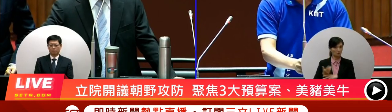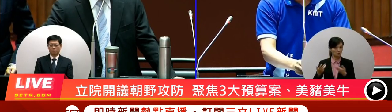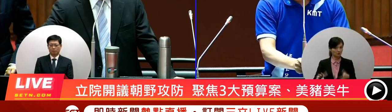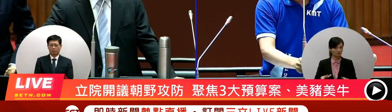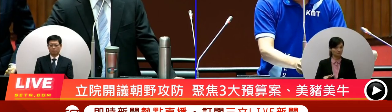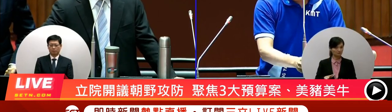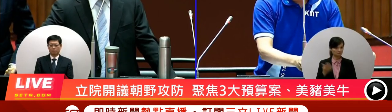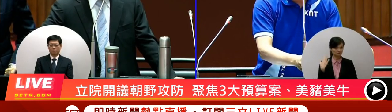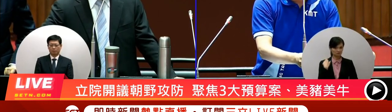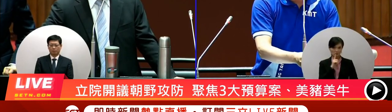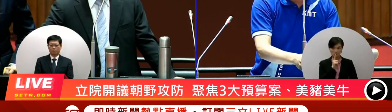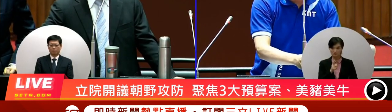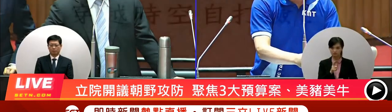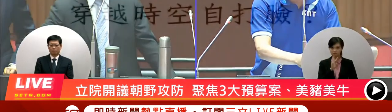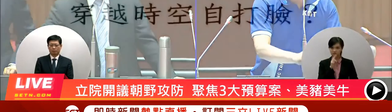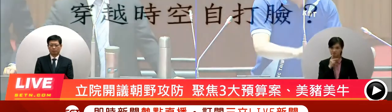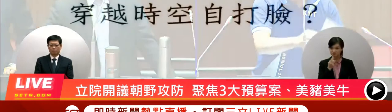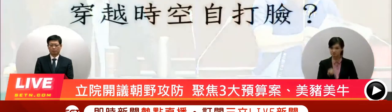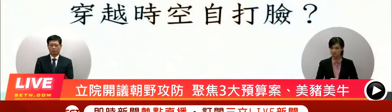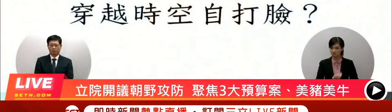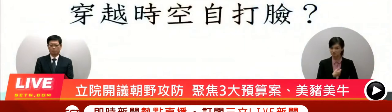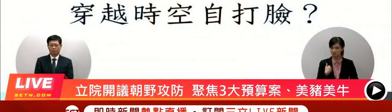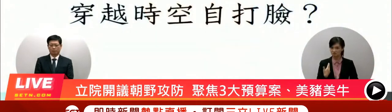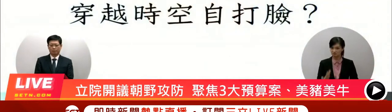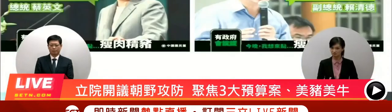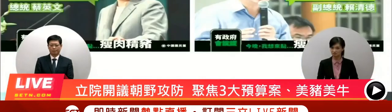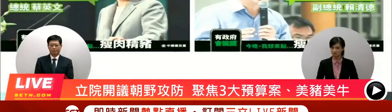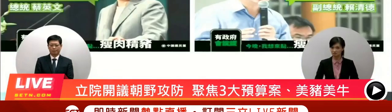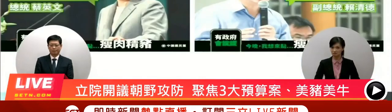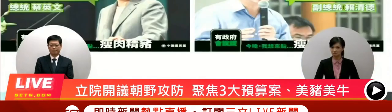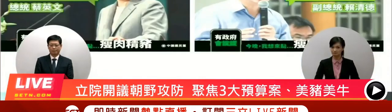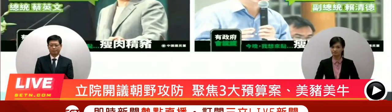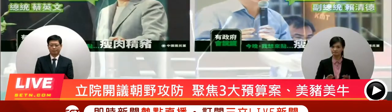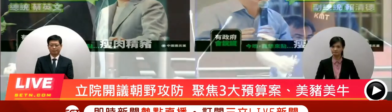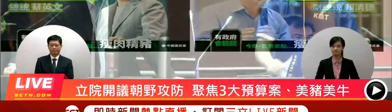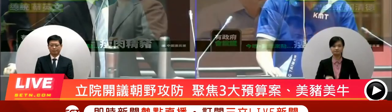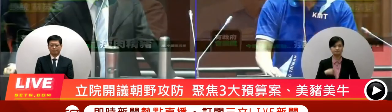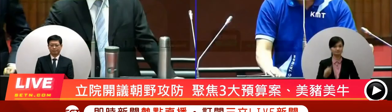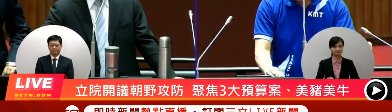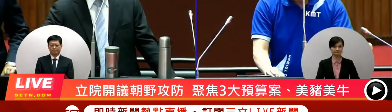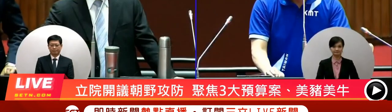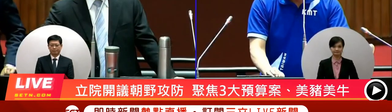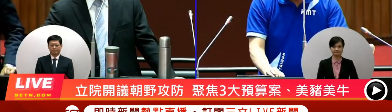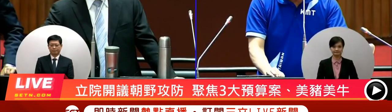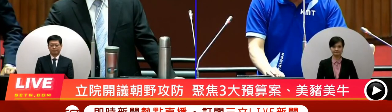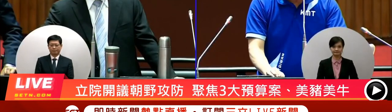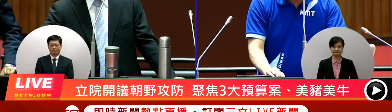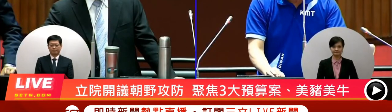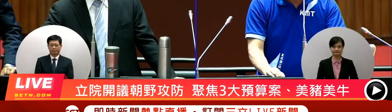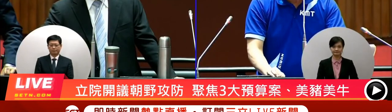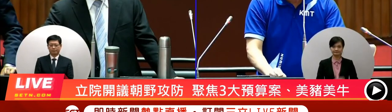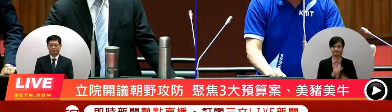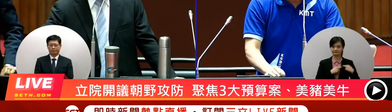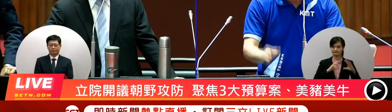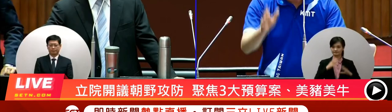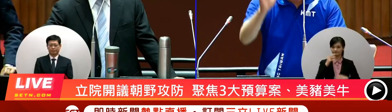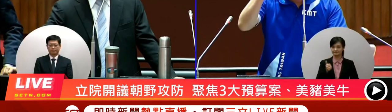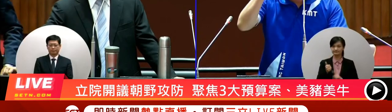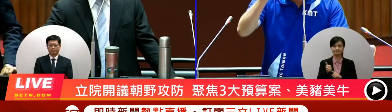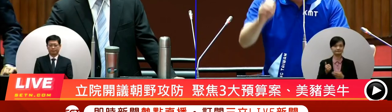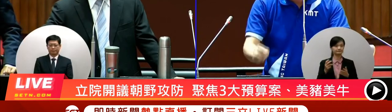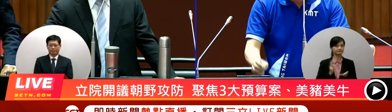双标民进党穿越时空啊，哈，自打脸。好，我们继续。蔡英文总统讲过，拒